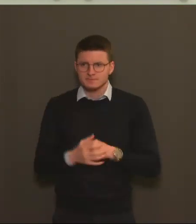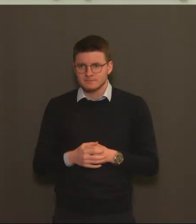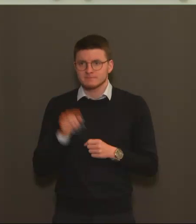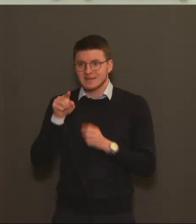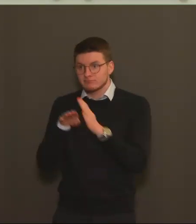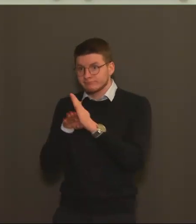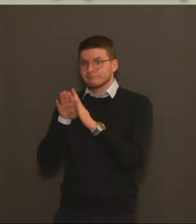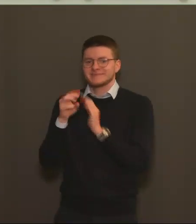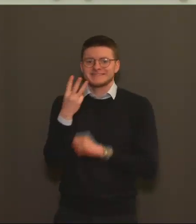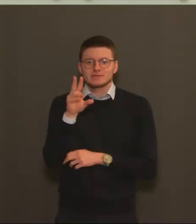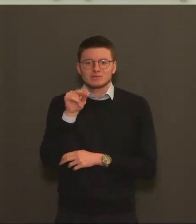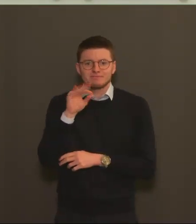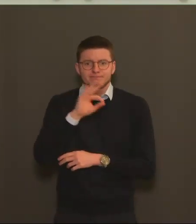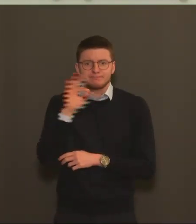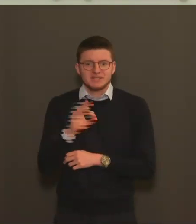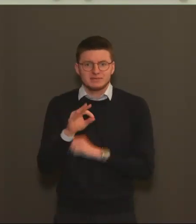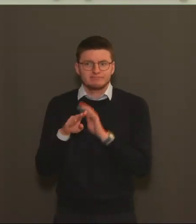week ervoor.